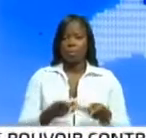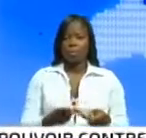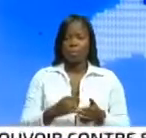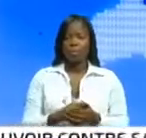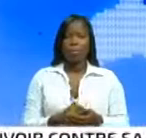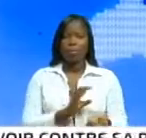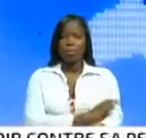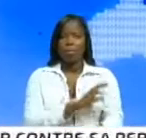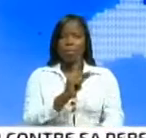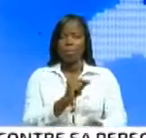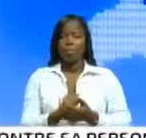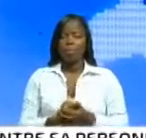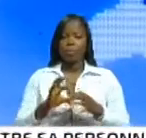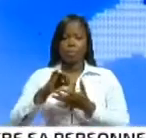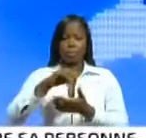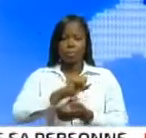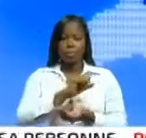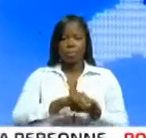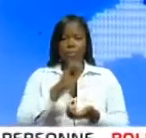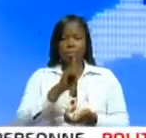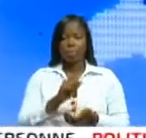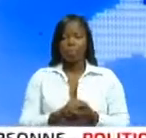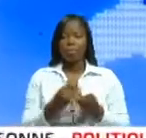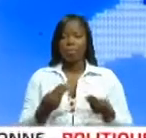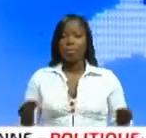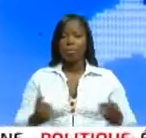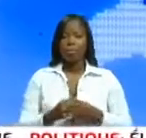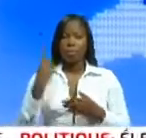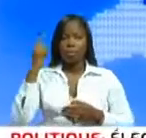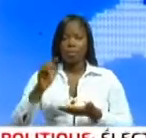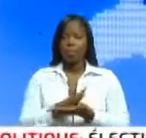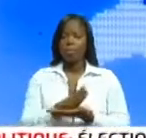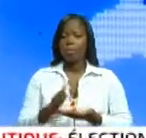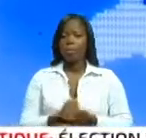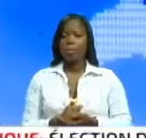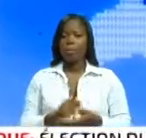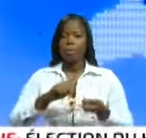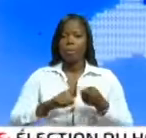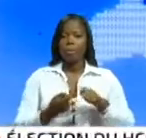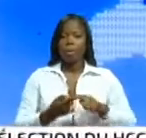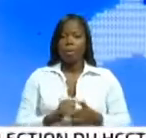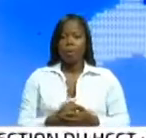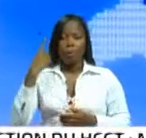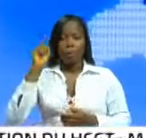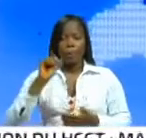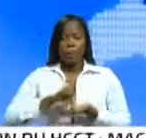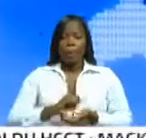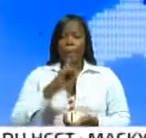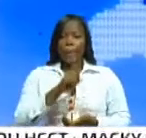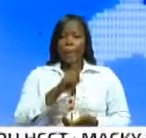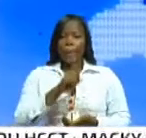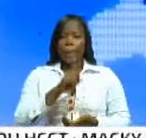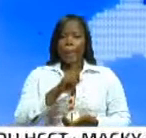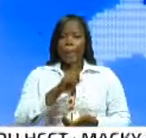ce dernier est accusé d'user de ses moyens pour corrompre certains de leurs collègues afin de casser la dynamique unitaire pour ses agents le port est devenue